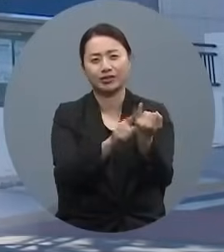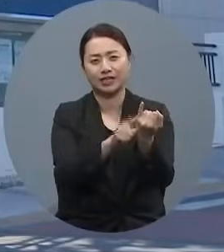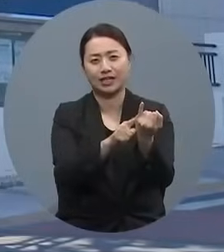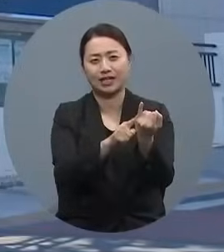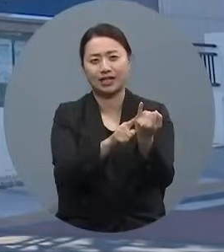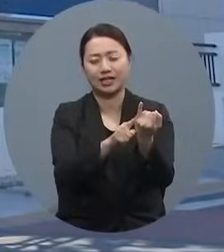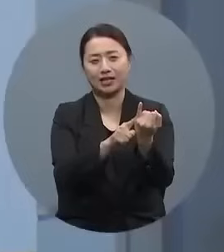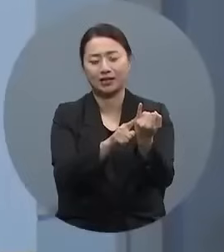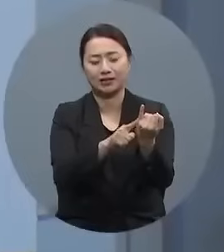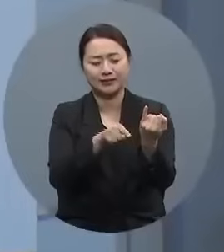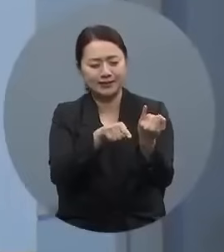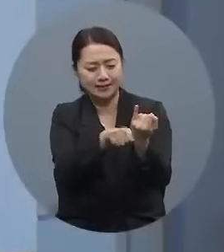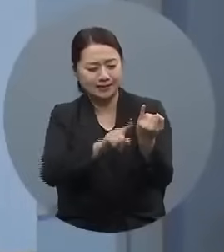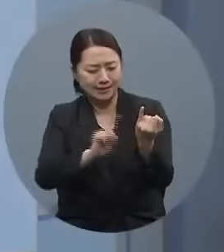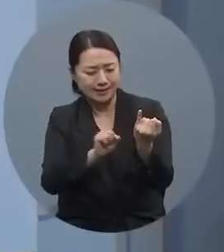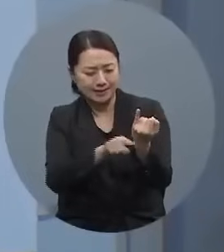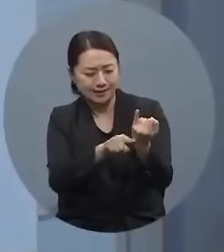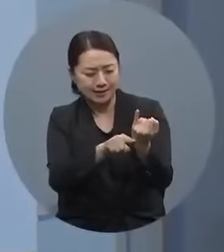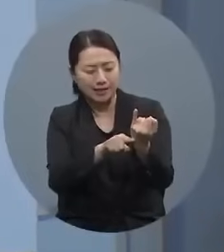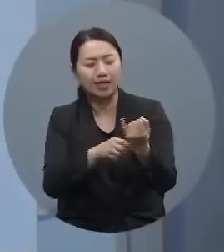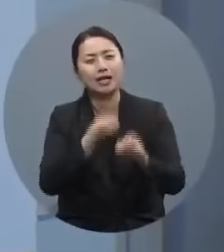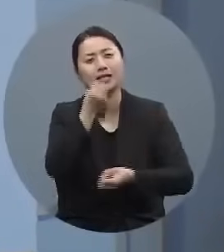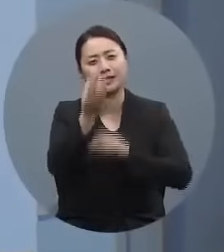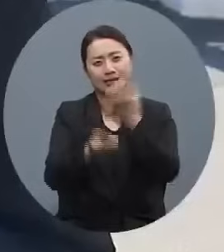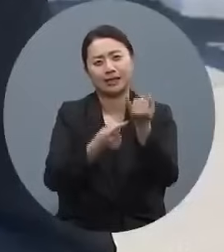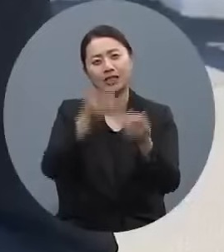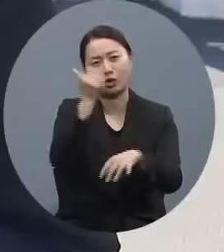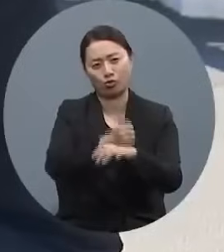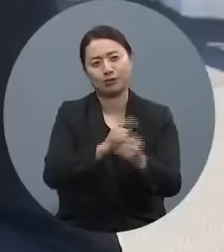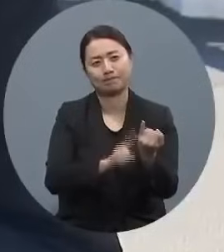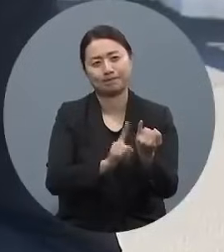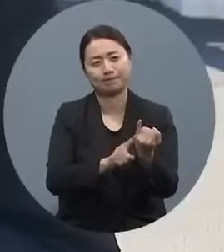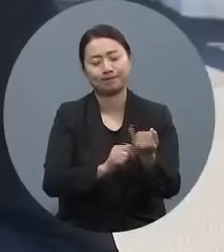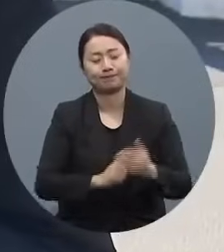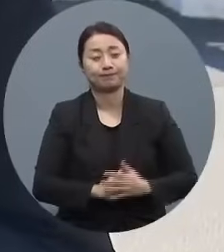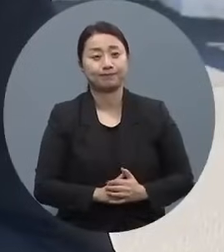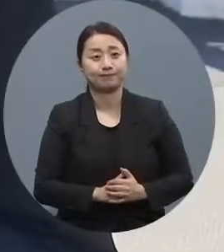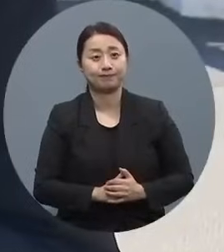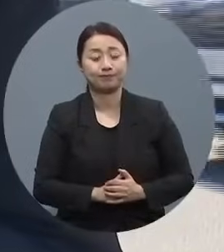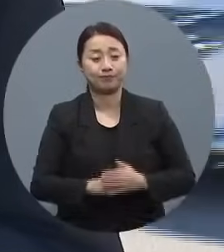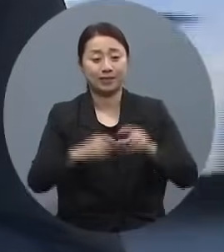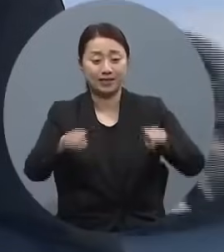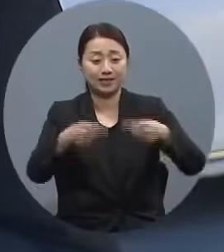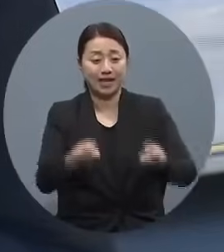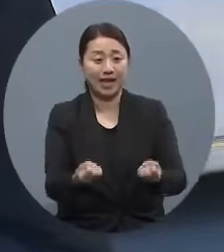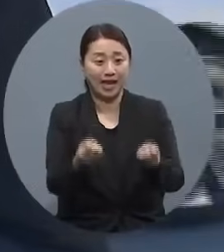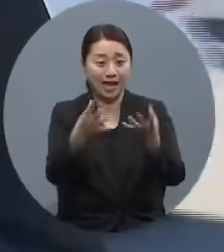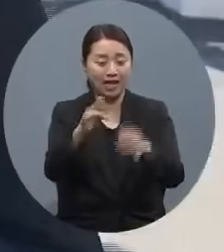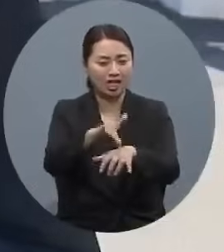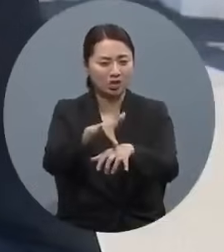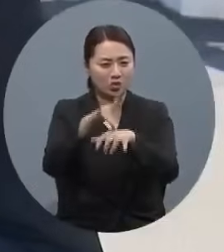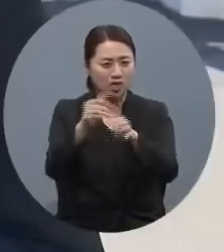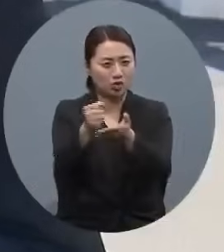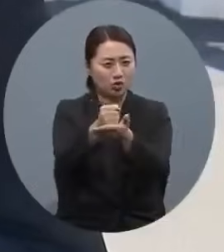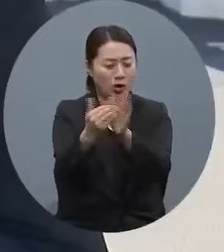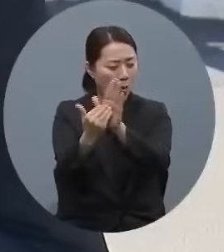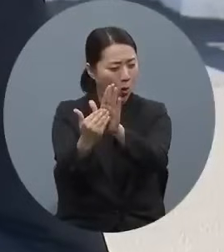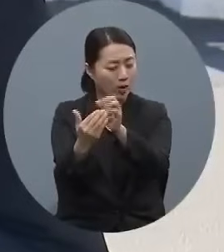확인했고이 여성으로부터 범행을 받았습니다이은 새를 맞아 군에